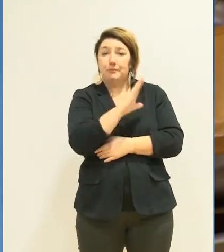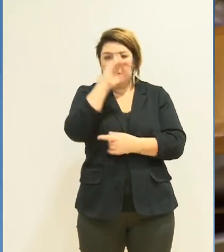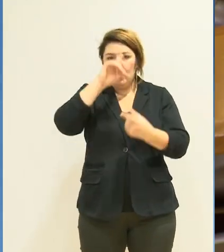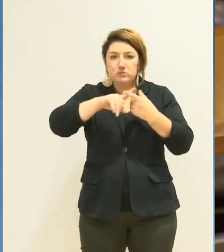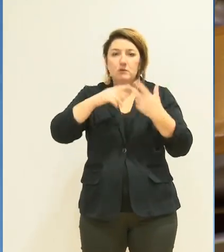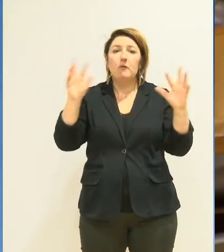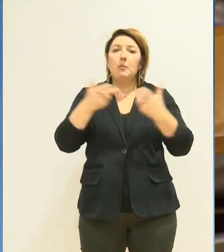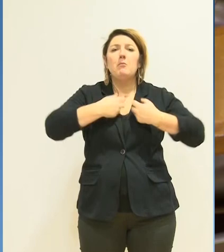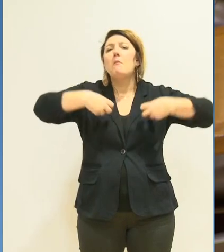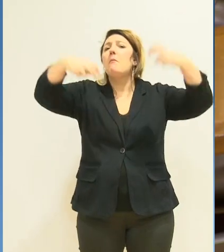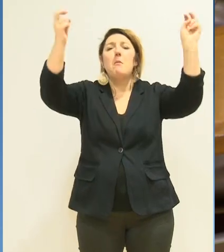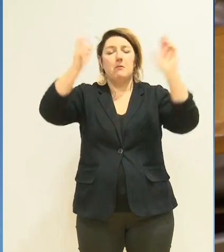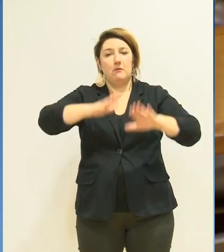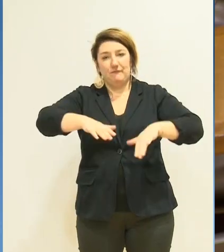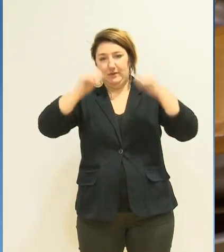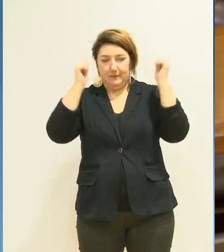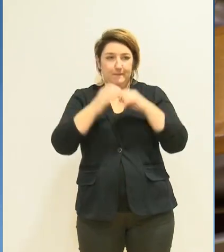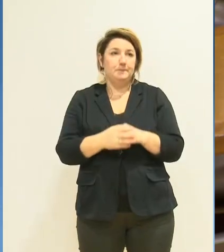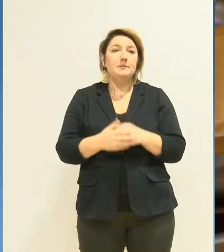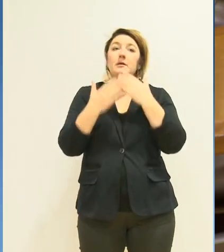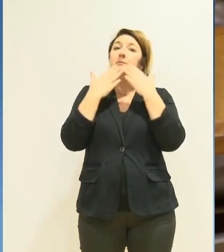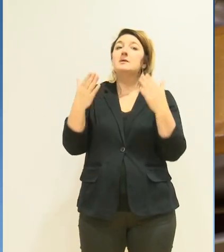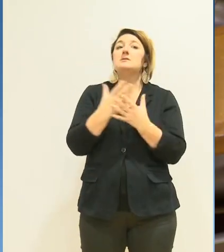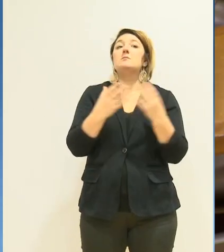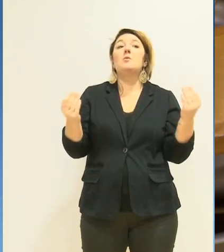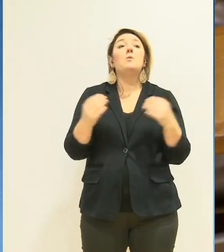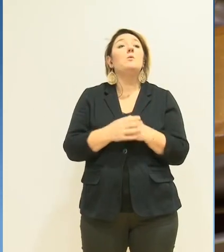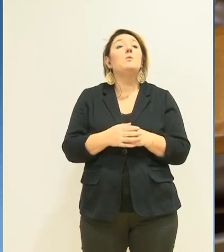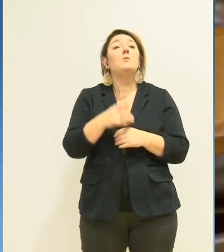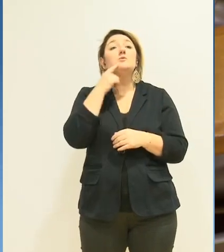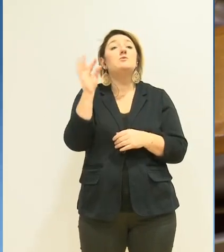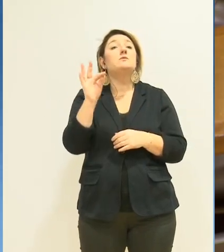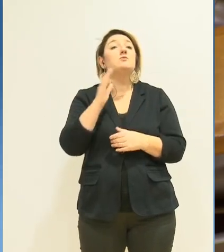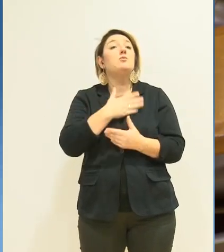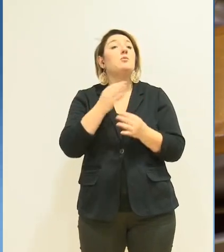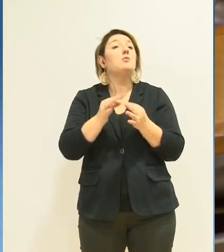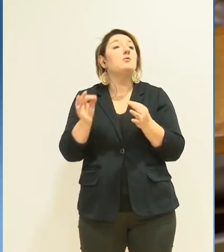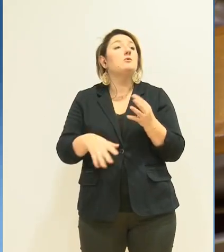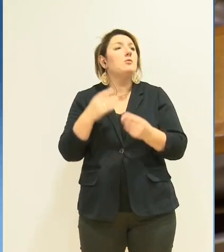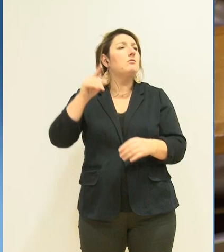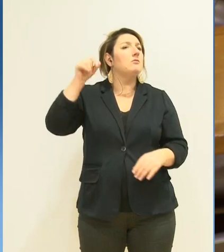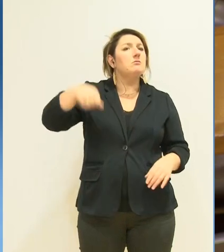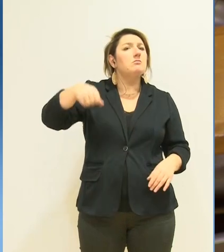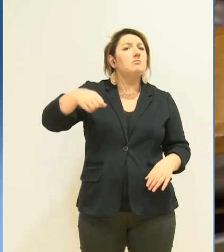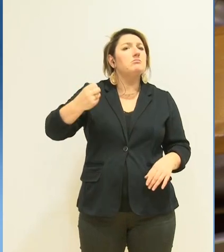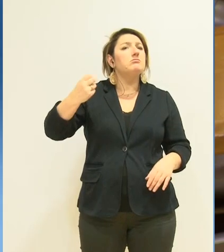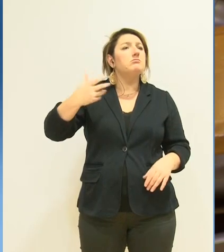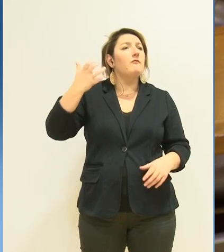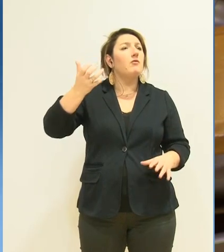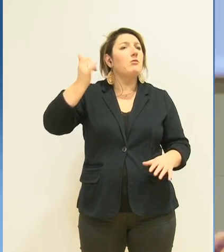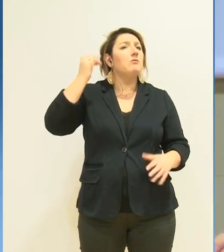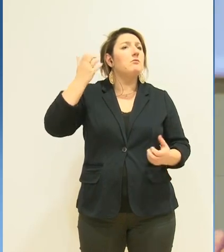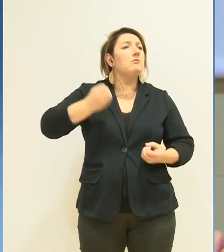merci beaucoup et donc monsieur fristot peut-être pour conclure les vannes angers une bande de parole la prise de parole clignote